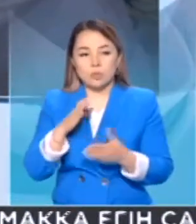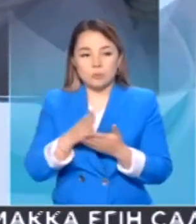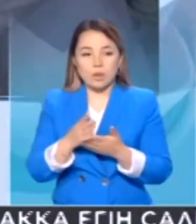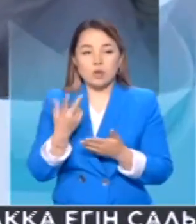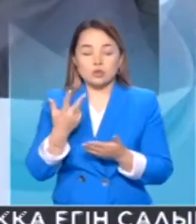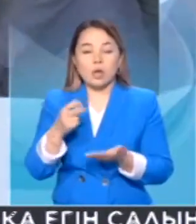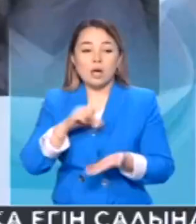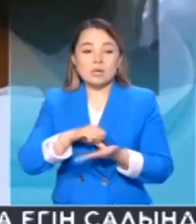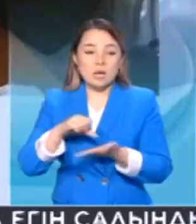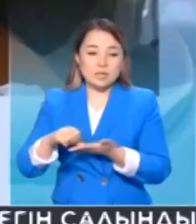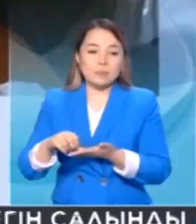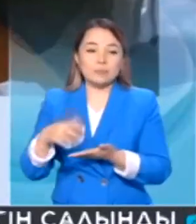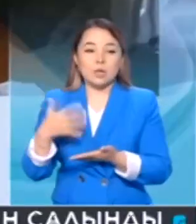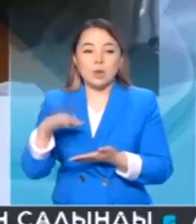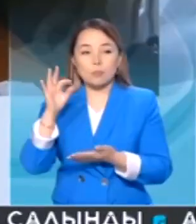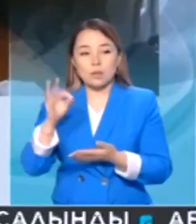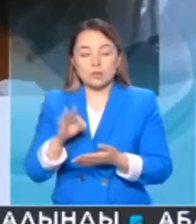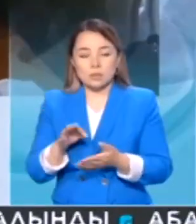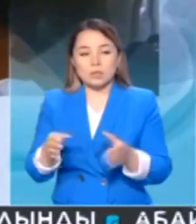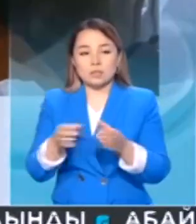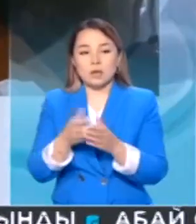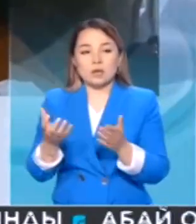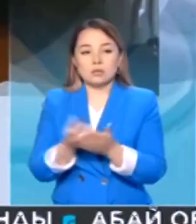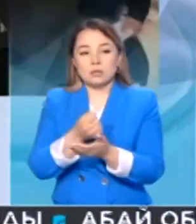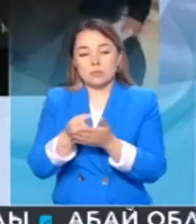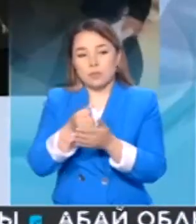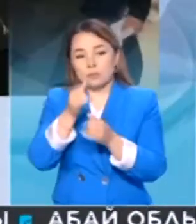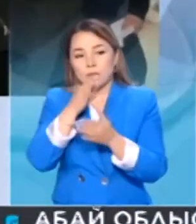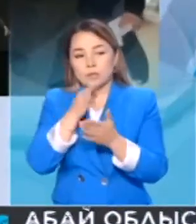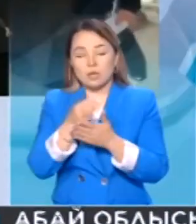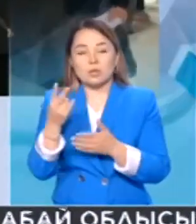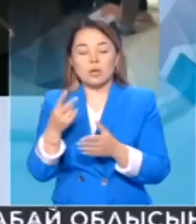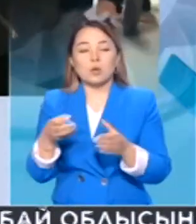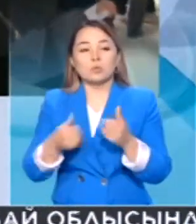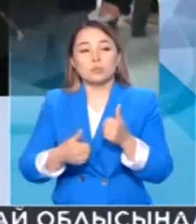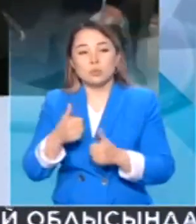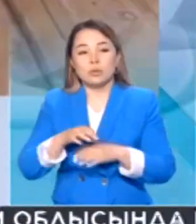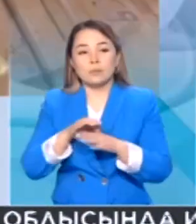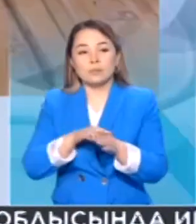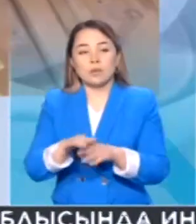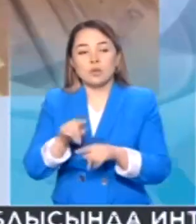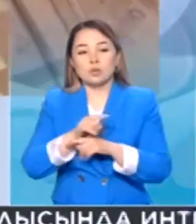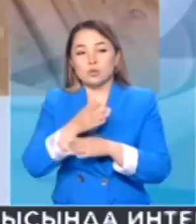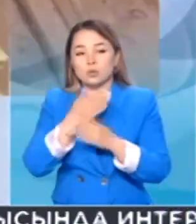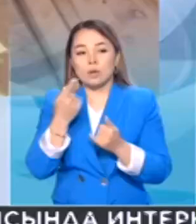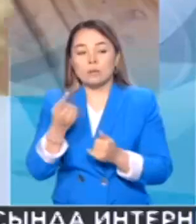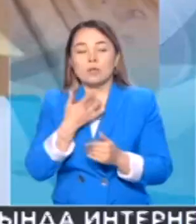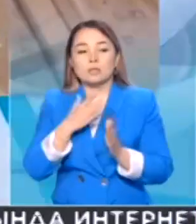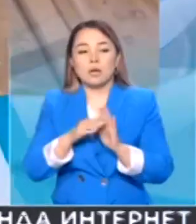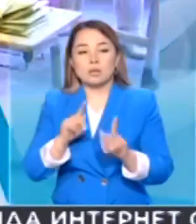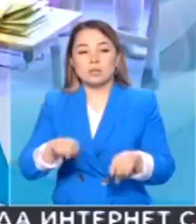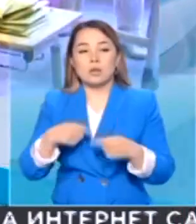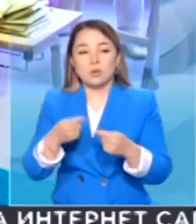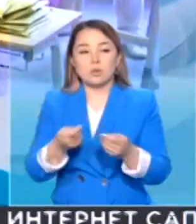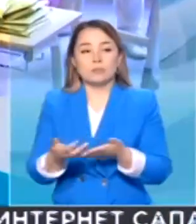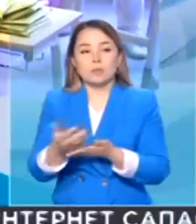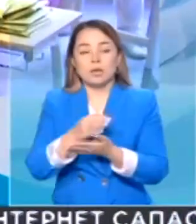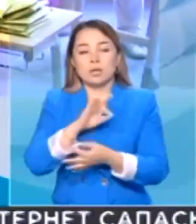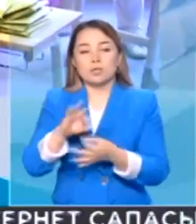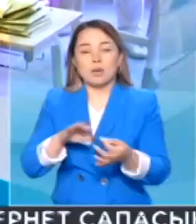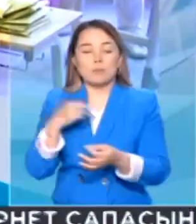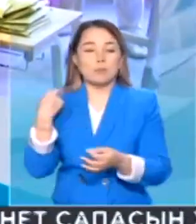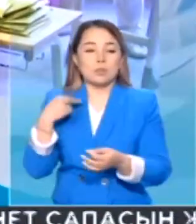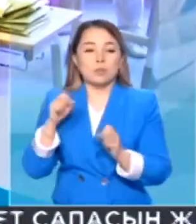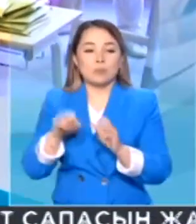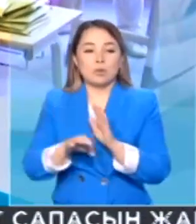3 кандидатта 50%-дық межені бағындыра алмады. Ал екінші турда ондай меже жоқ. Бір дауыс болсын артық жинаған үміткер президент